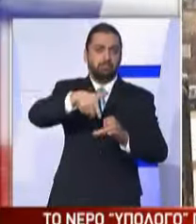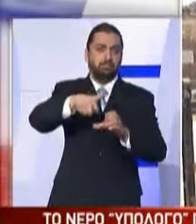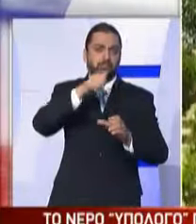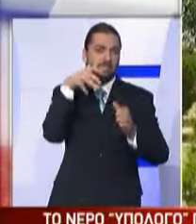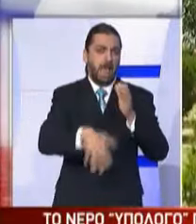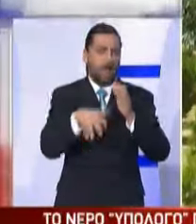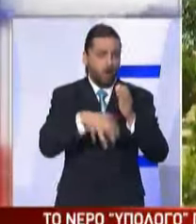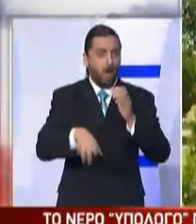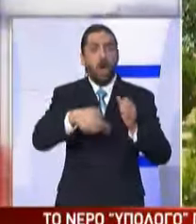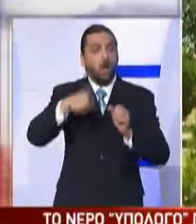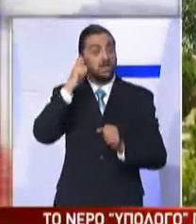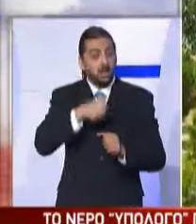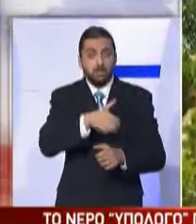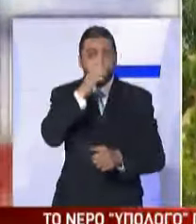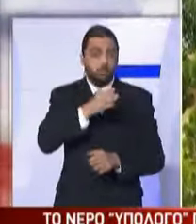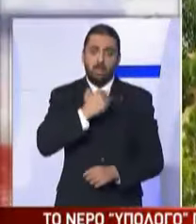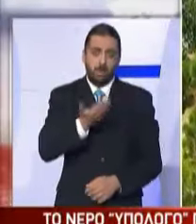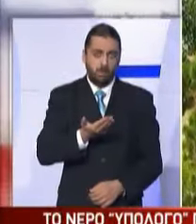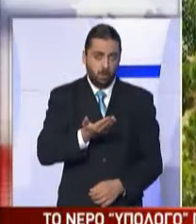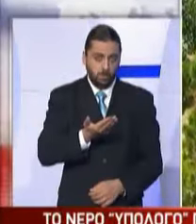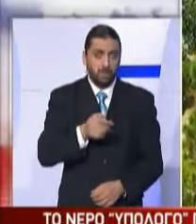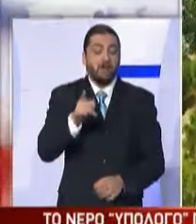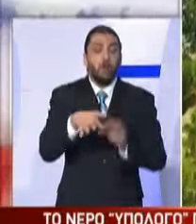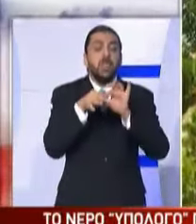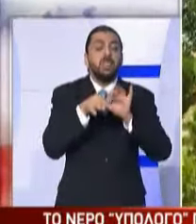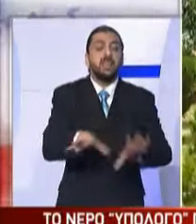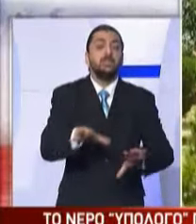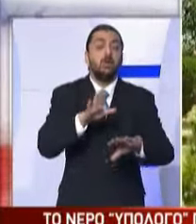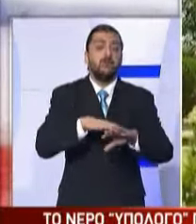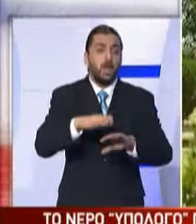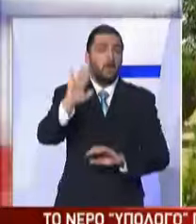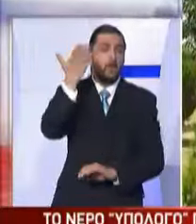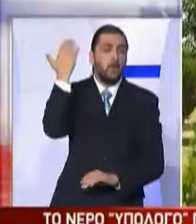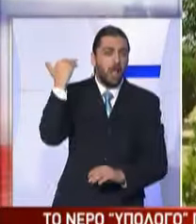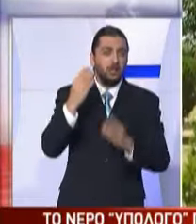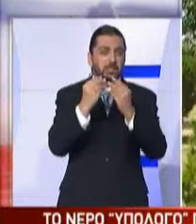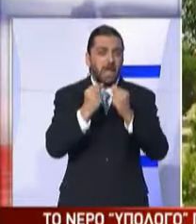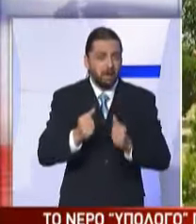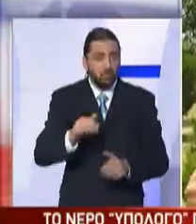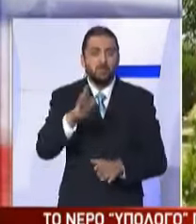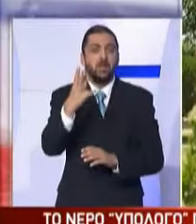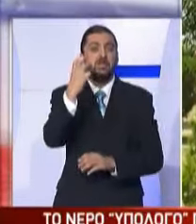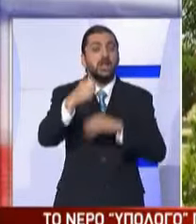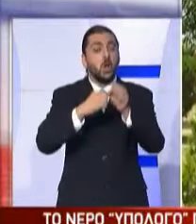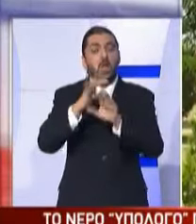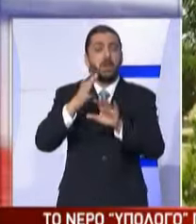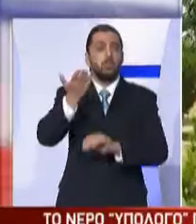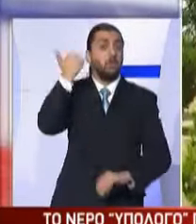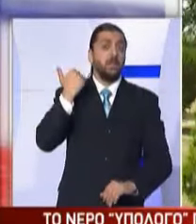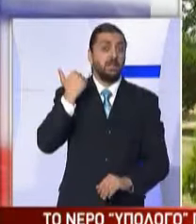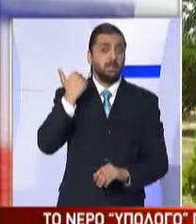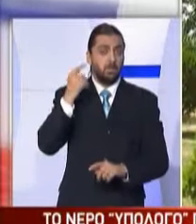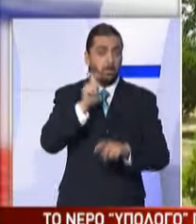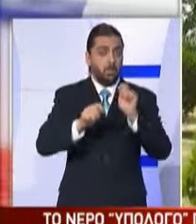είναι ακατάλληλο. Το πρόβλημα έγκυται στην ακαταλληλότητα του δικτύου, το οποίο είναι πεπαϊλαιωμένο, σάπιο, είναι κατασκευής τουλάχιστον 40 χρόνων και δεν έχει